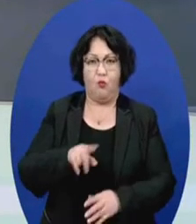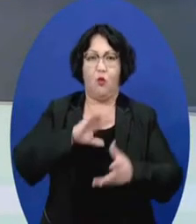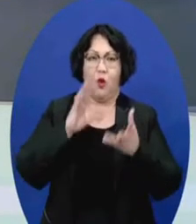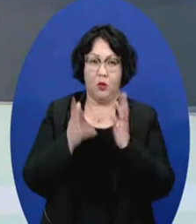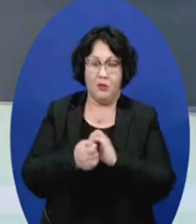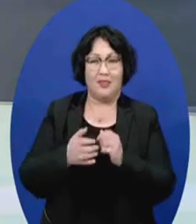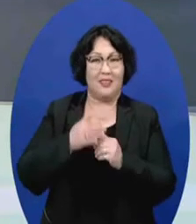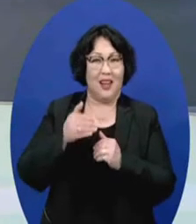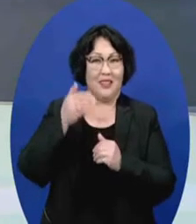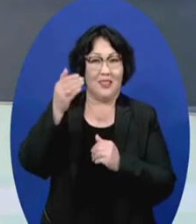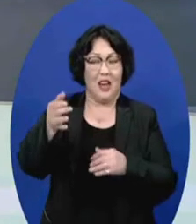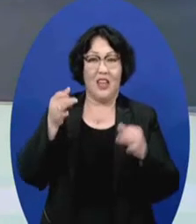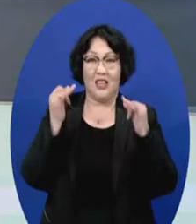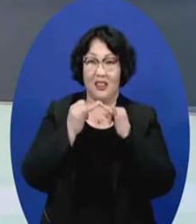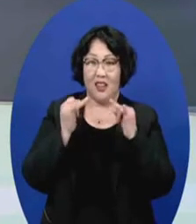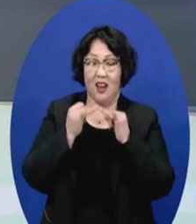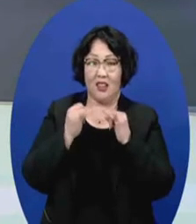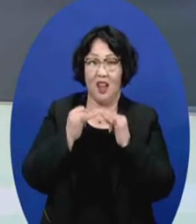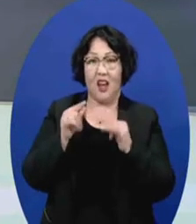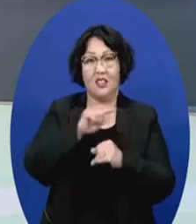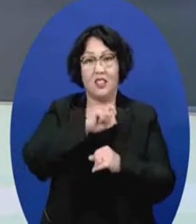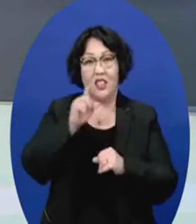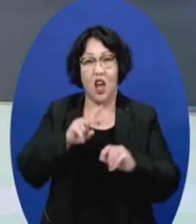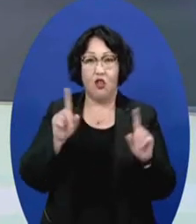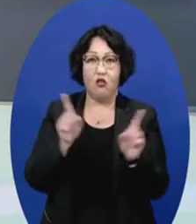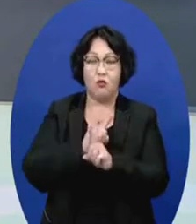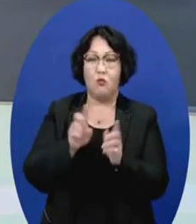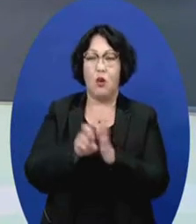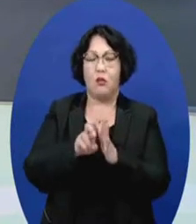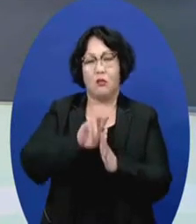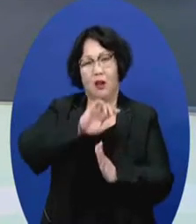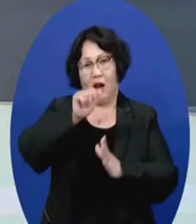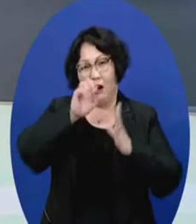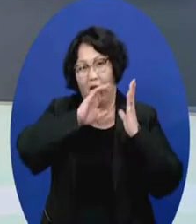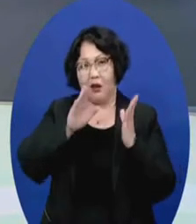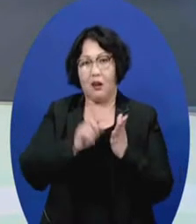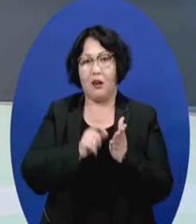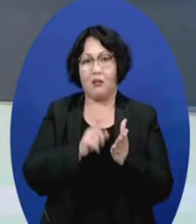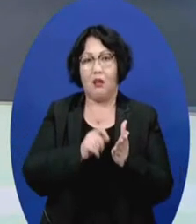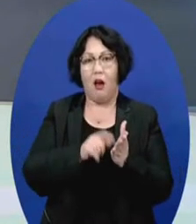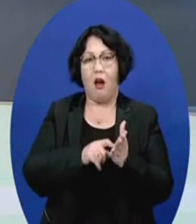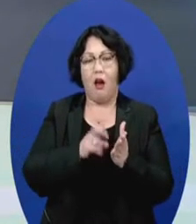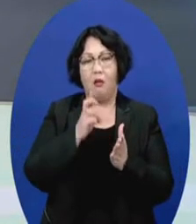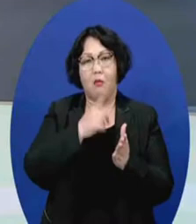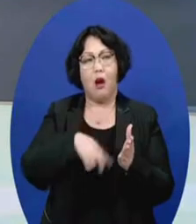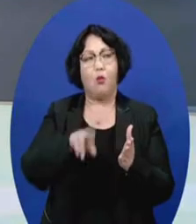гэхдээ цаашдаа цахимаар баримтаан бүрдүүлж өгөхөд анхаарах шаардлагатайг ерөнхий сайд хэлсэн юм а.